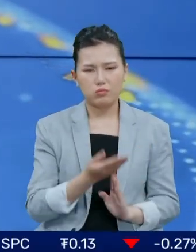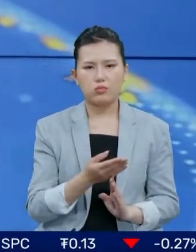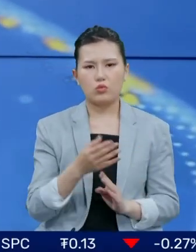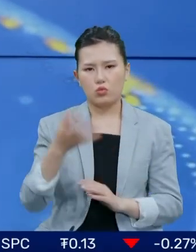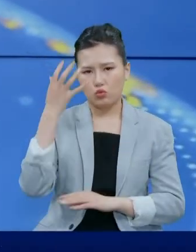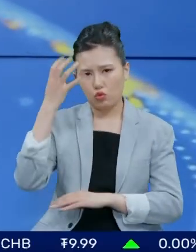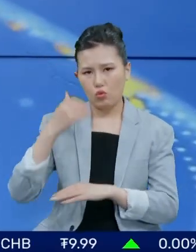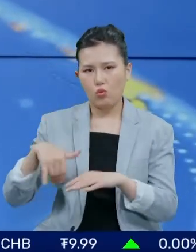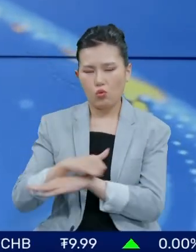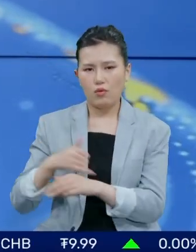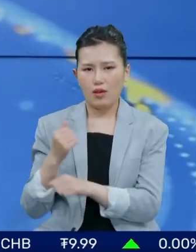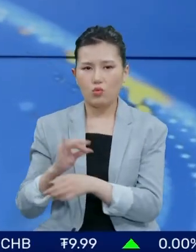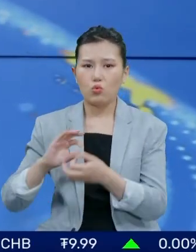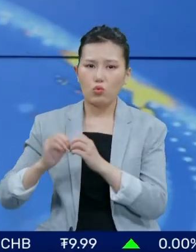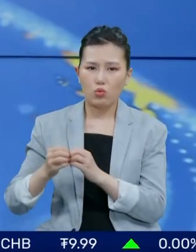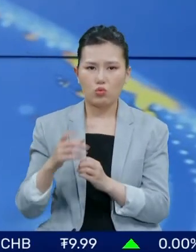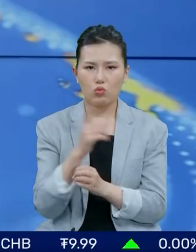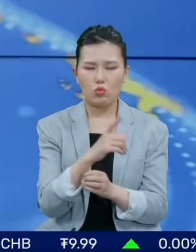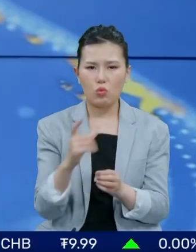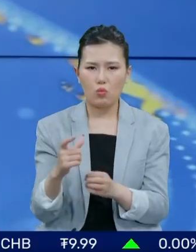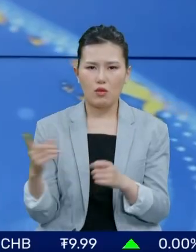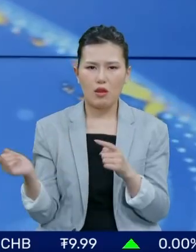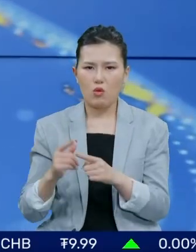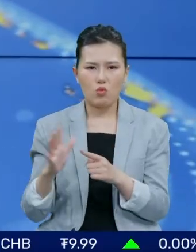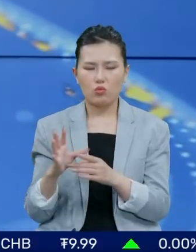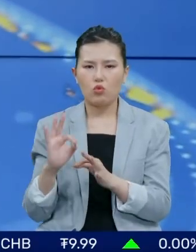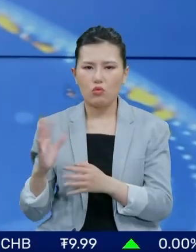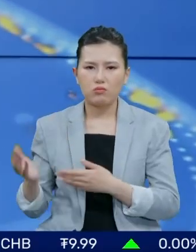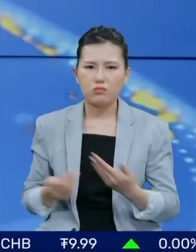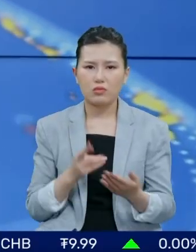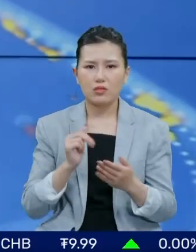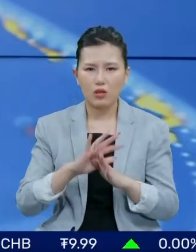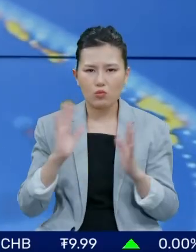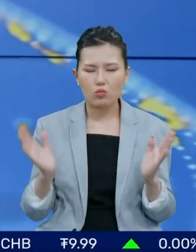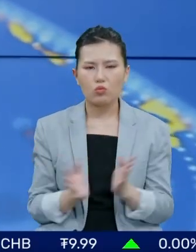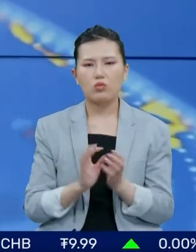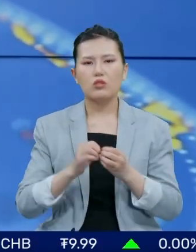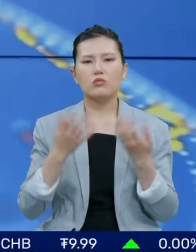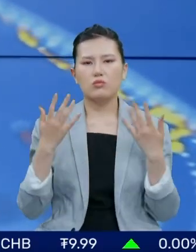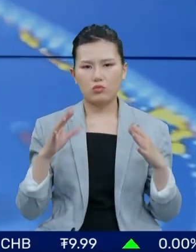хялбараар хүргэх арга хэмжээнүүдийн бодит үр дүнгийн эндээс харж болохоор байна.